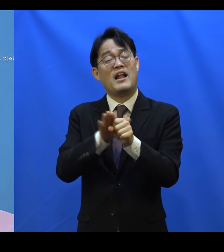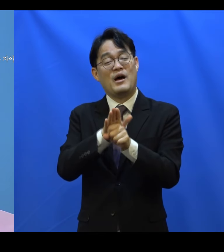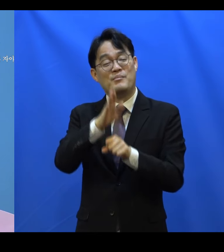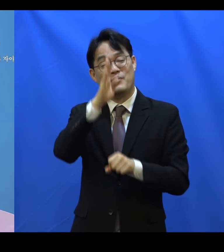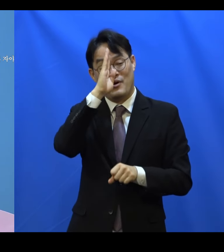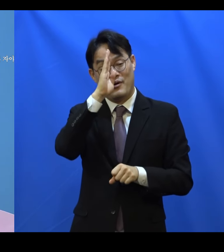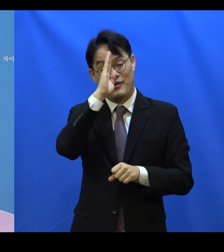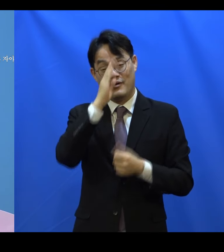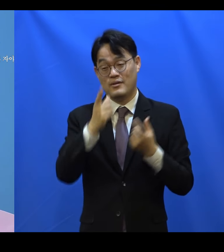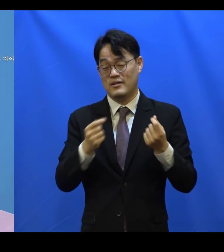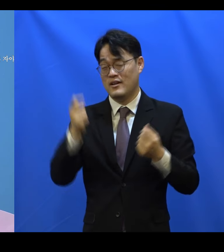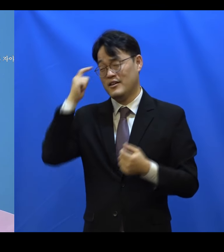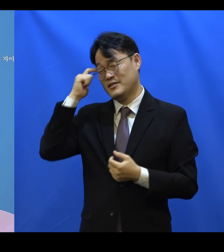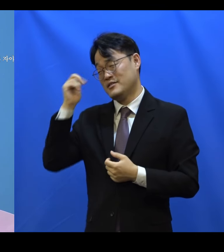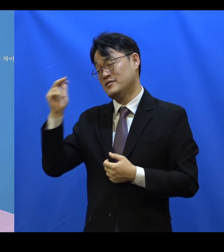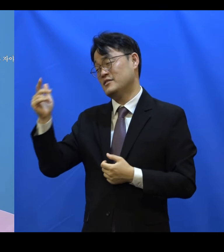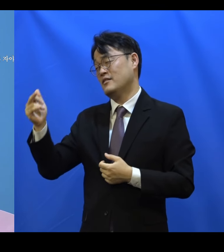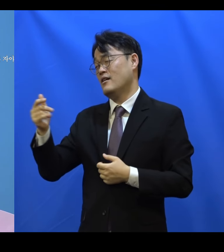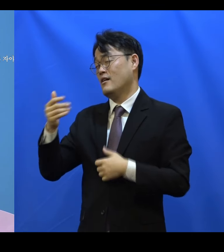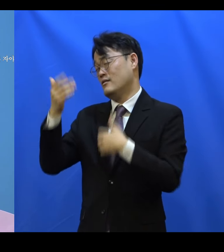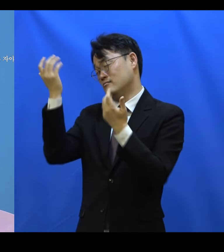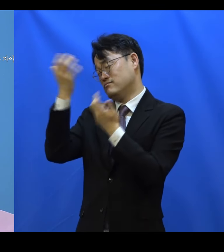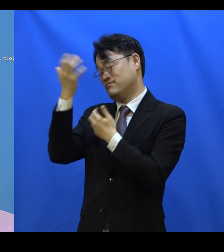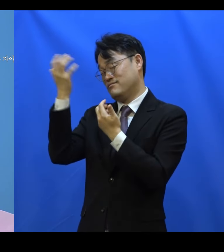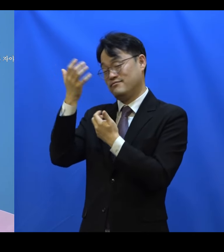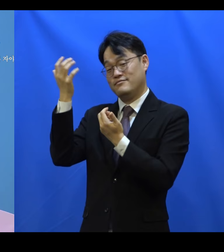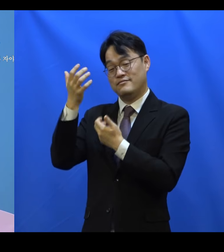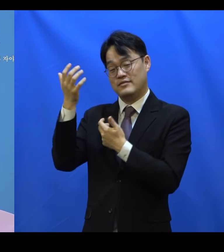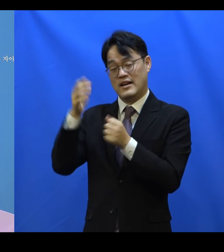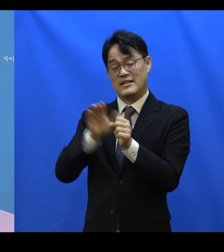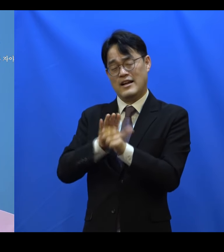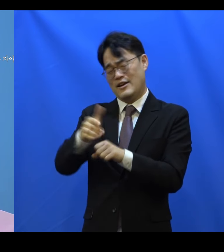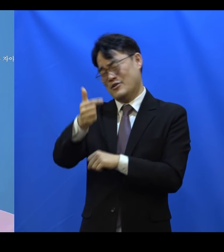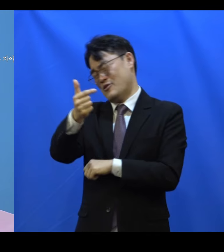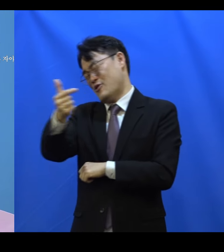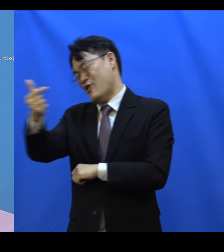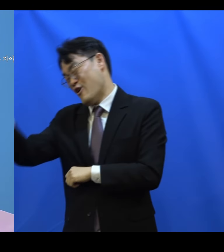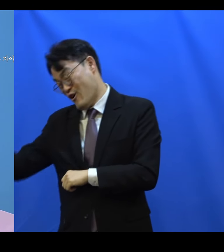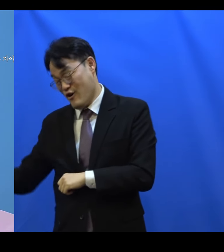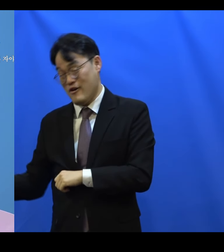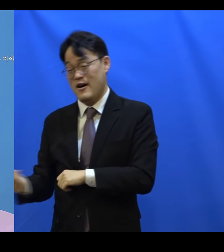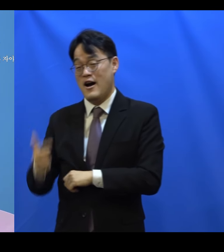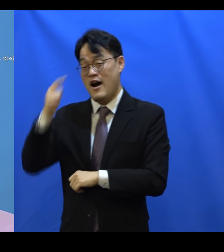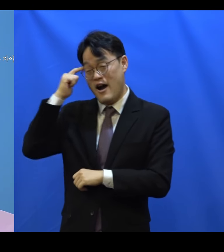그러니까 이 사랑은 너무 기쁘기도 하지만 이 사랑이 너무 크니까 감당이 안 돼.